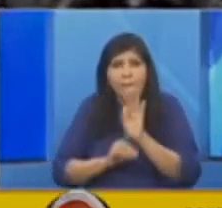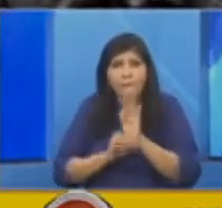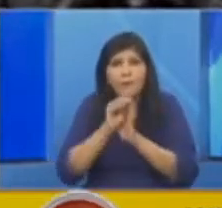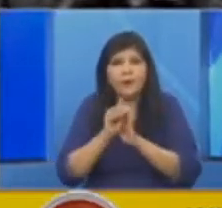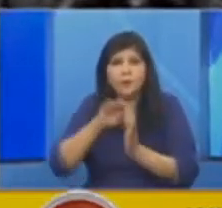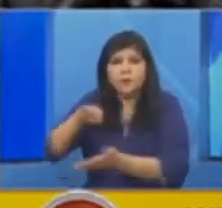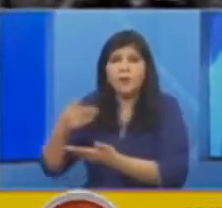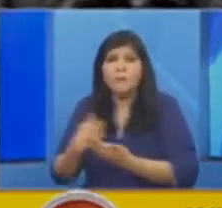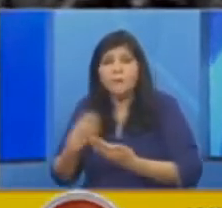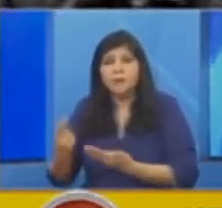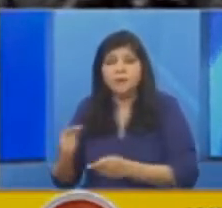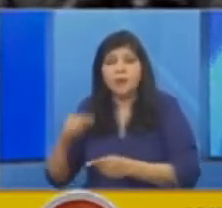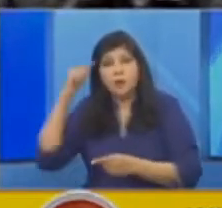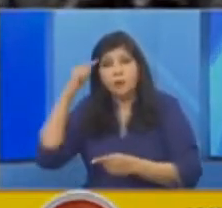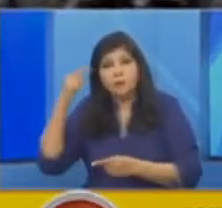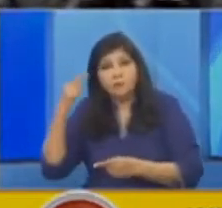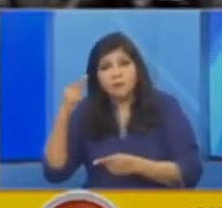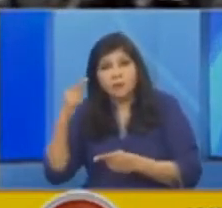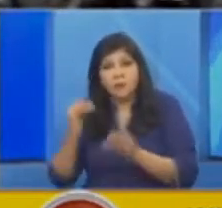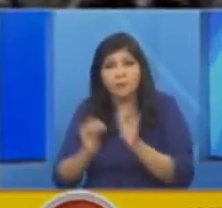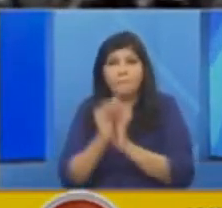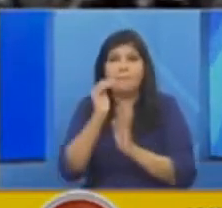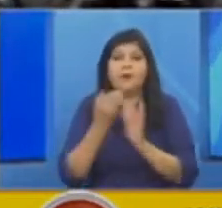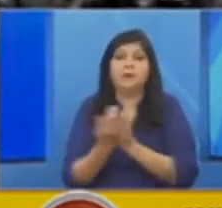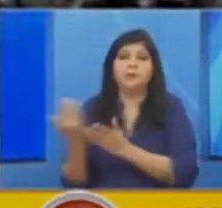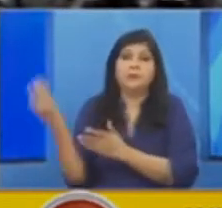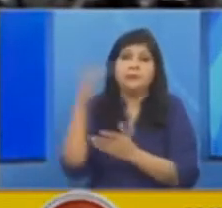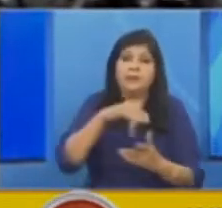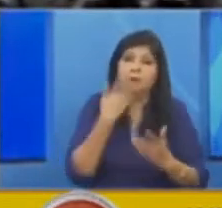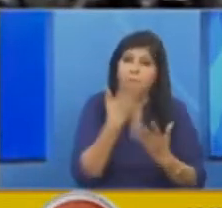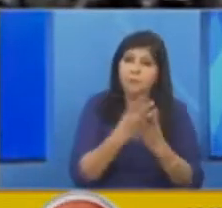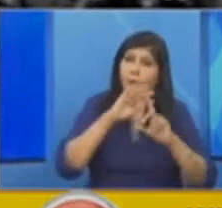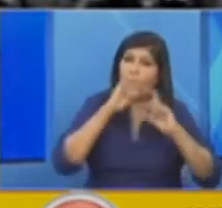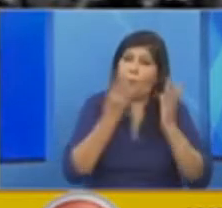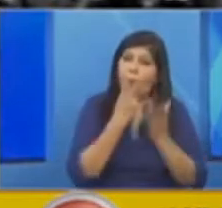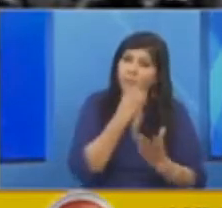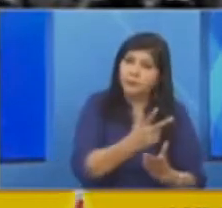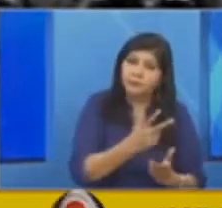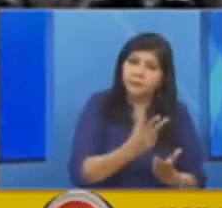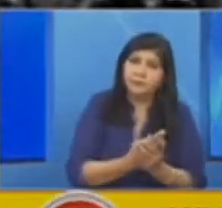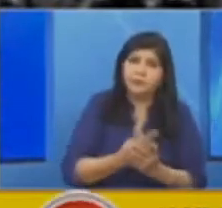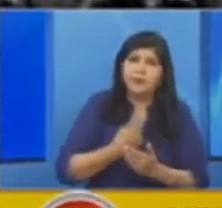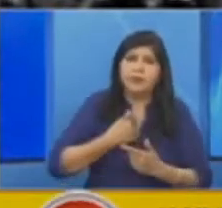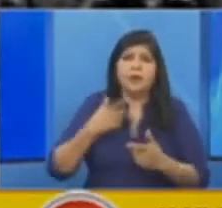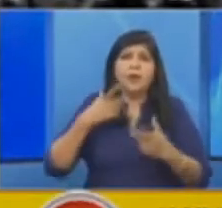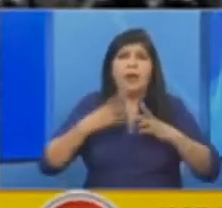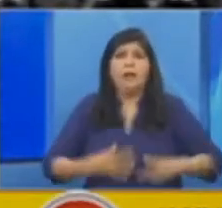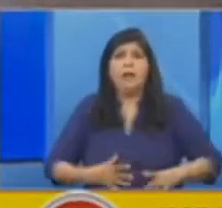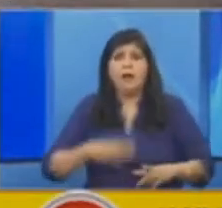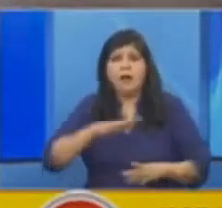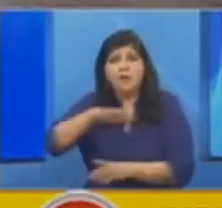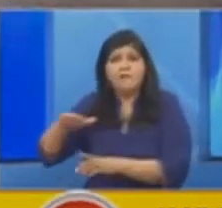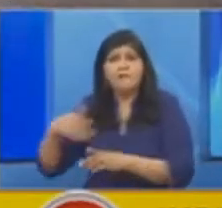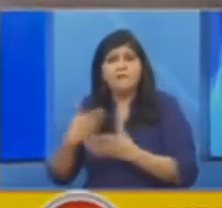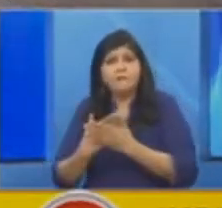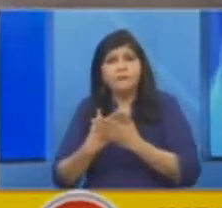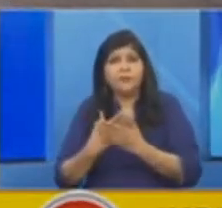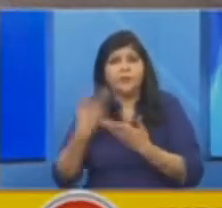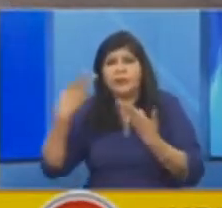राएं, उसकी क्रियेटिविटी को सामने लाएं बच्चों के जीवन के अलगरत पहलू पर